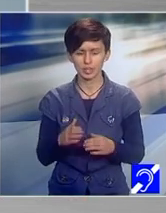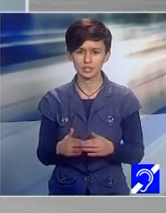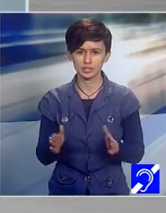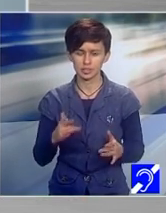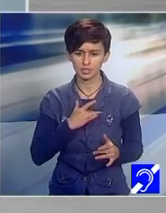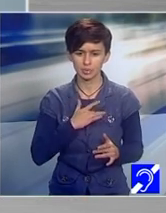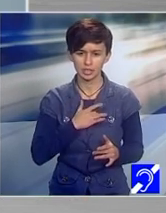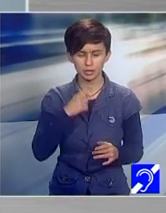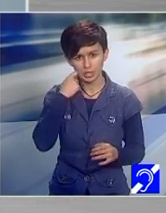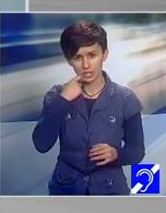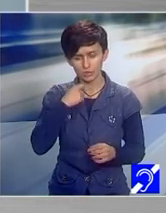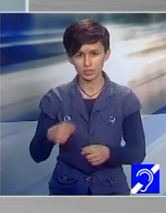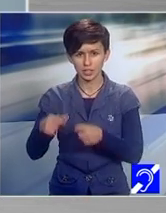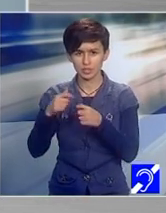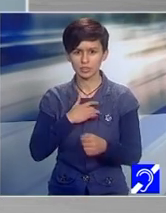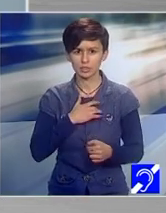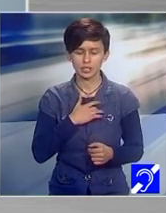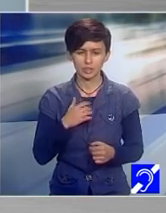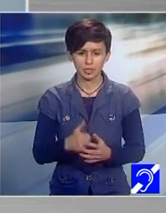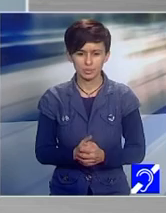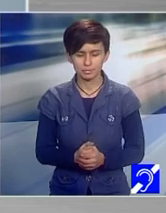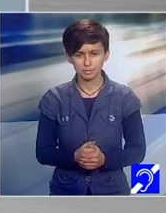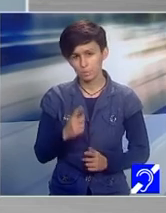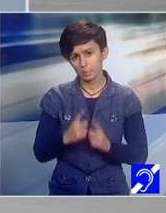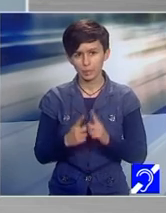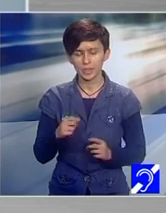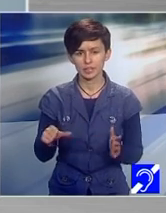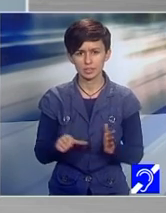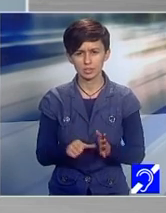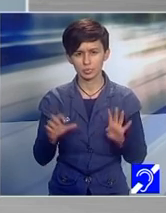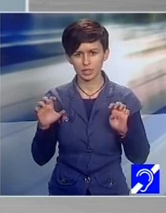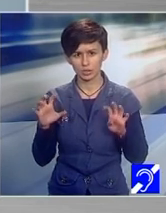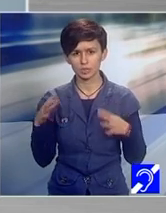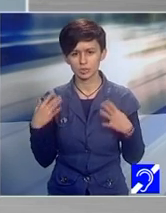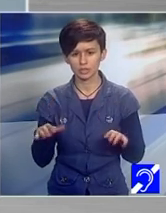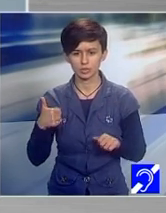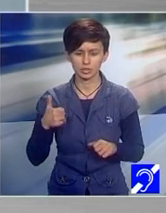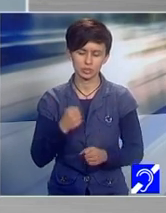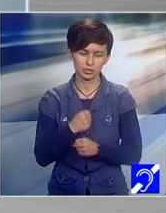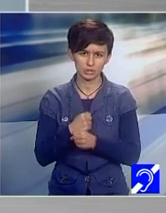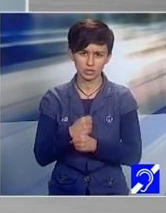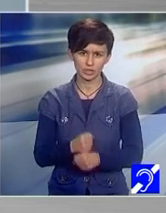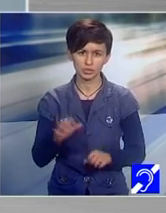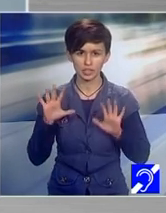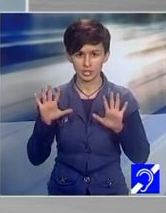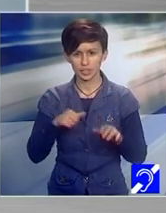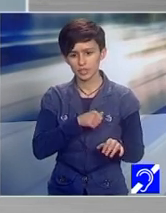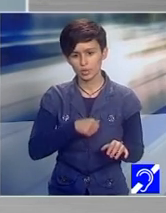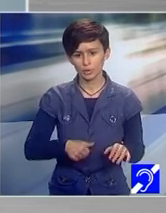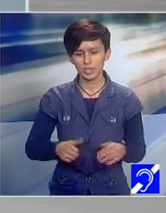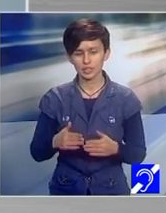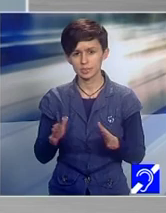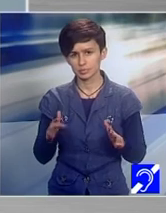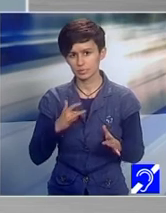Institutul Inimii Nicolae Stâncioiu. Dacă în 1991 s-au făcut doar 10 operații pe cord